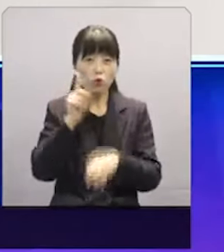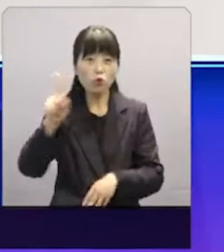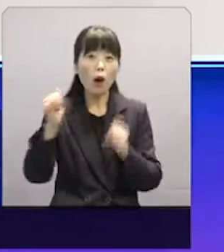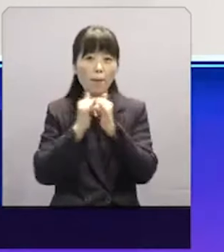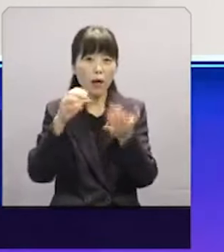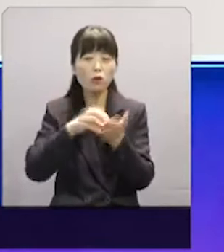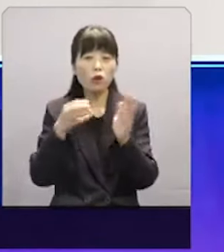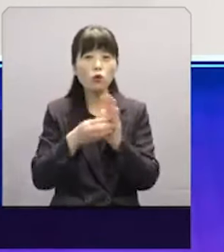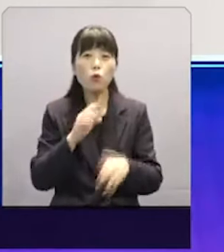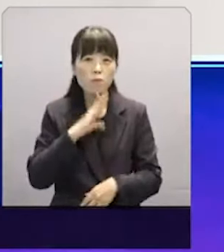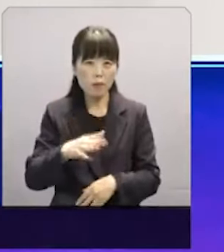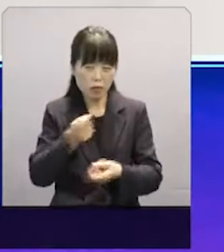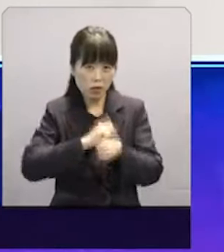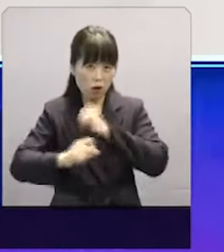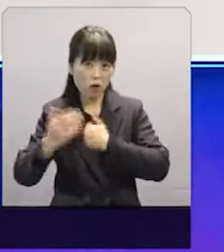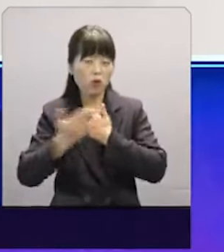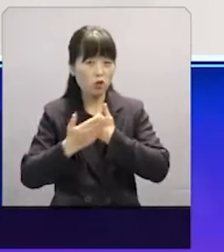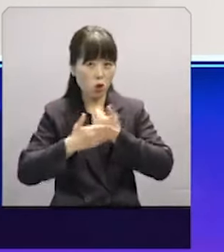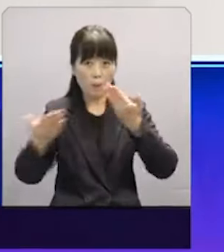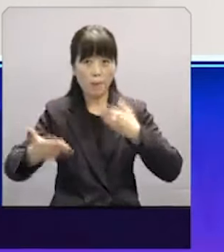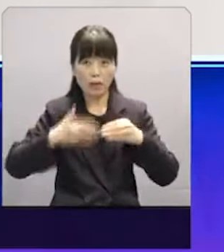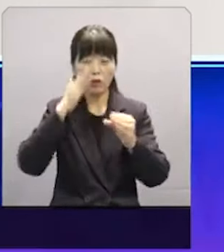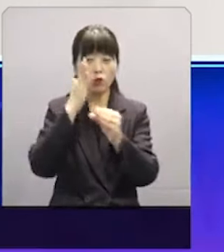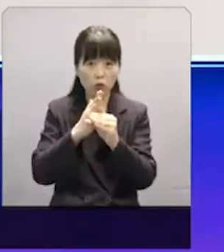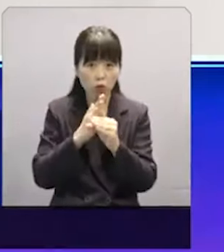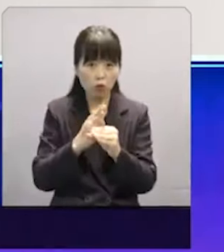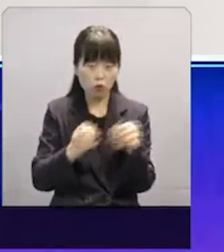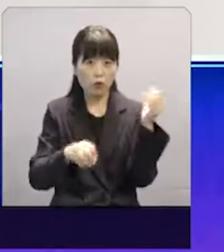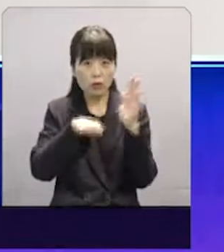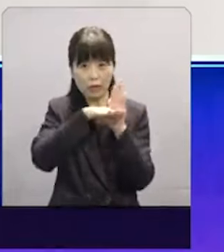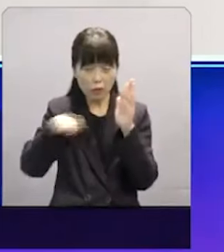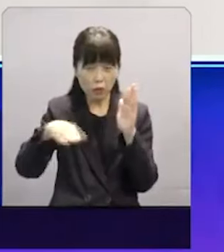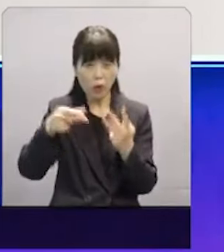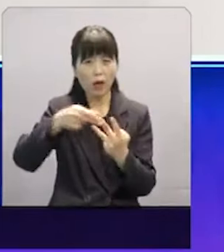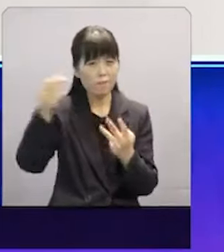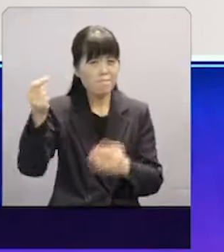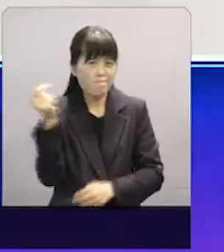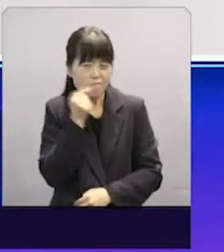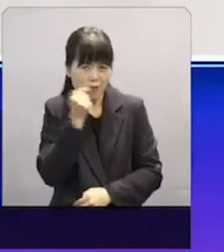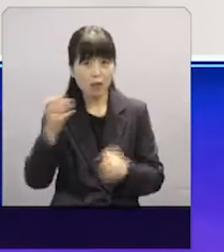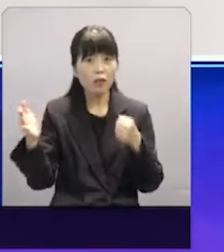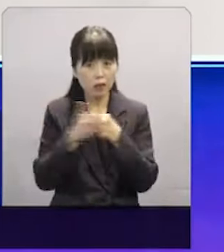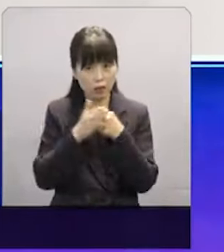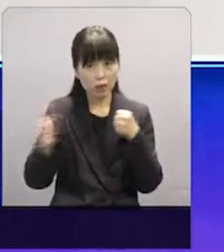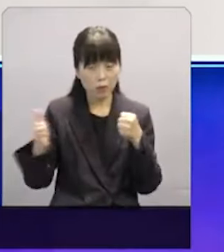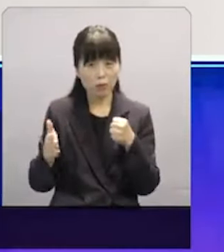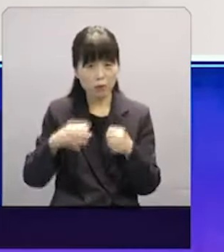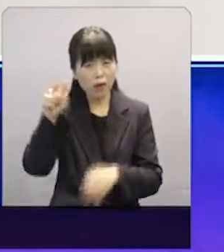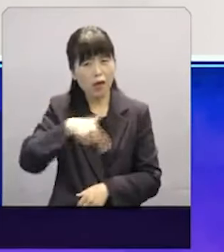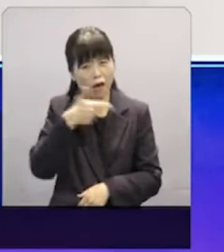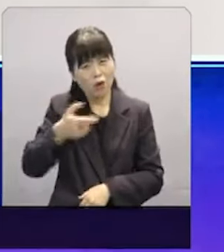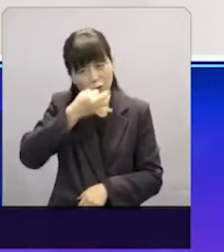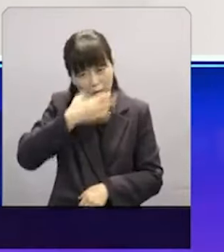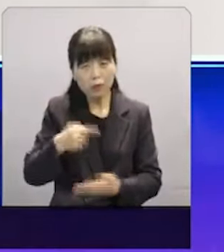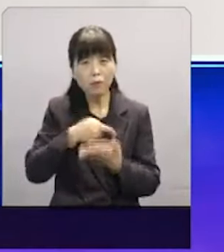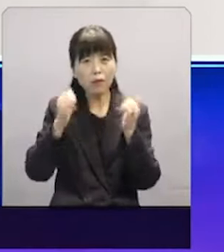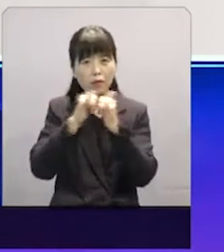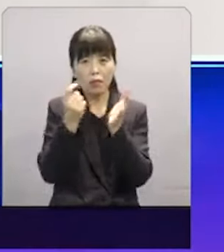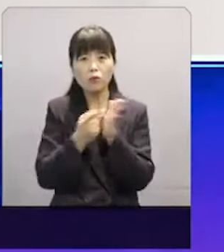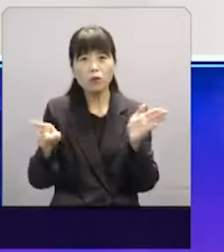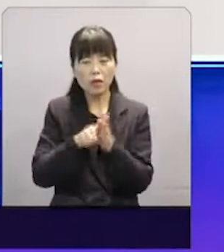1명 정도만 적극적인 지원을 받고 있습니다. 기준과 선정이 까다롭기 때문인데 하루하루 힘든 피해자를